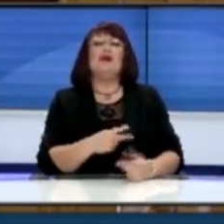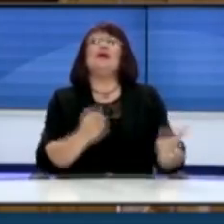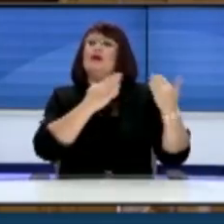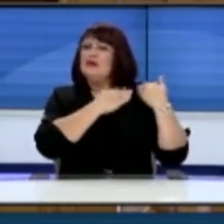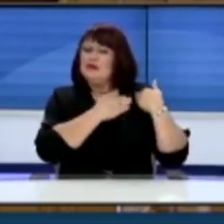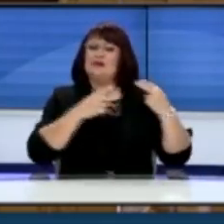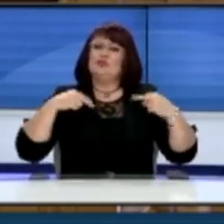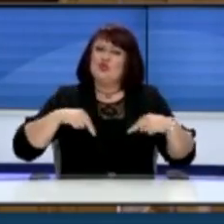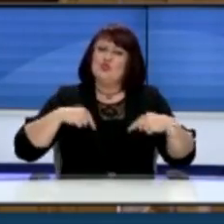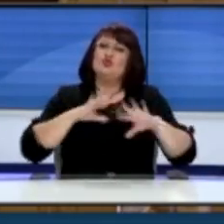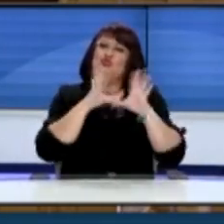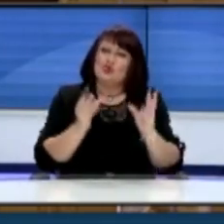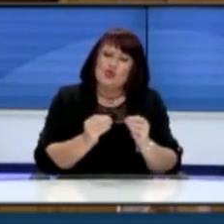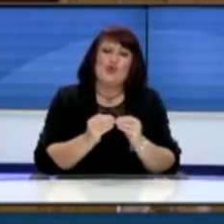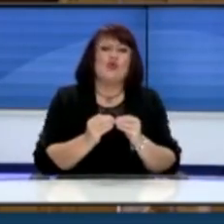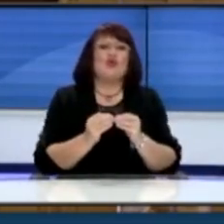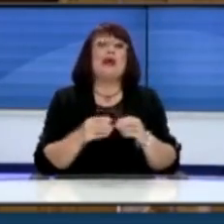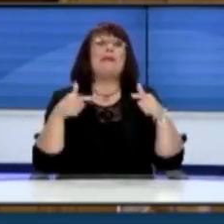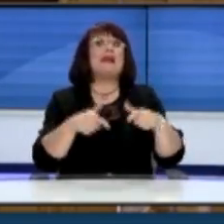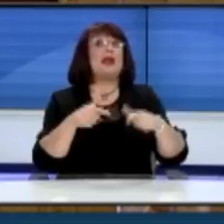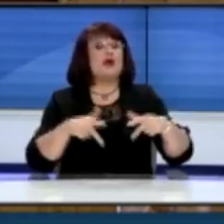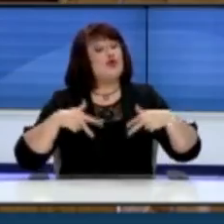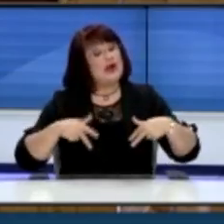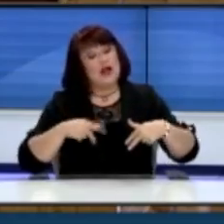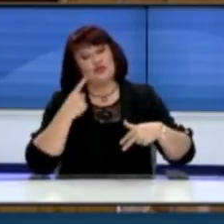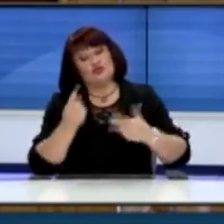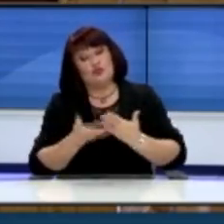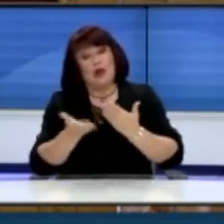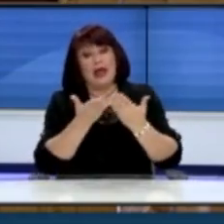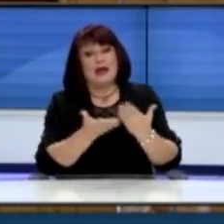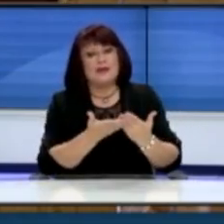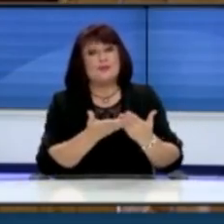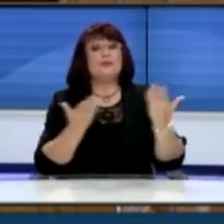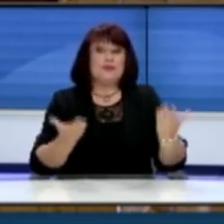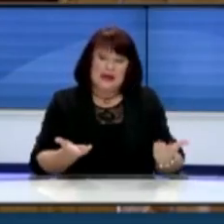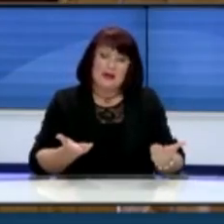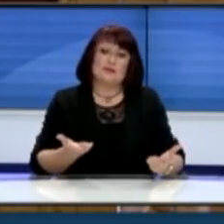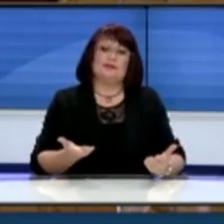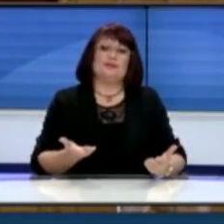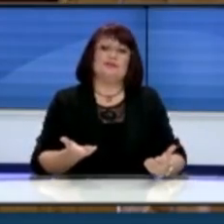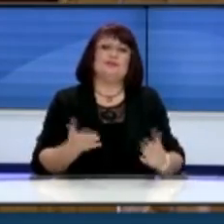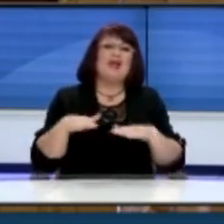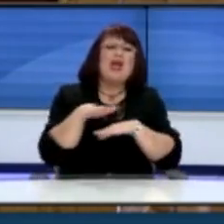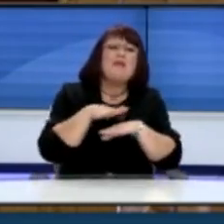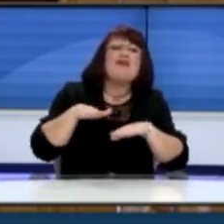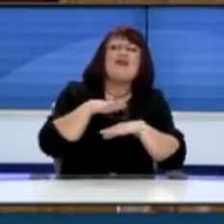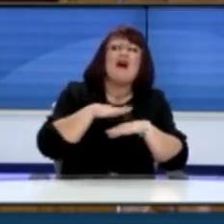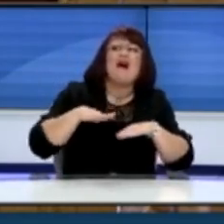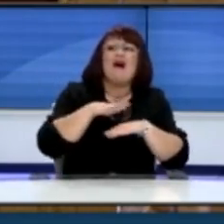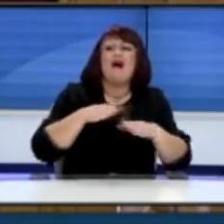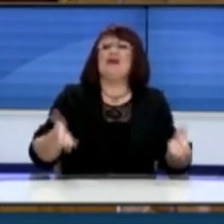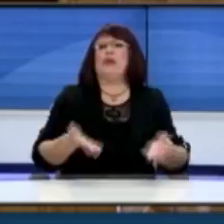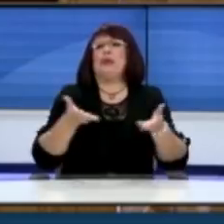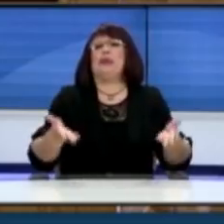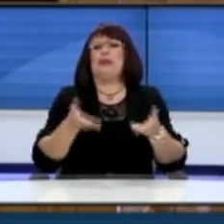αρμόδιους υπουργούς, συνολικά το επιτελικό κράτος που υπηρετεί, αλλά και για την επιφανειακή